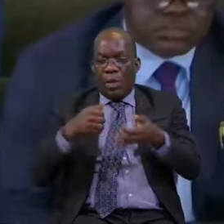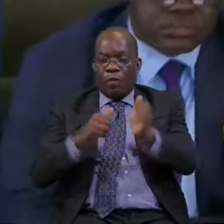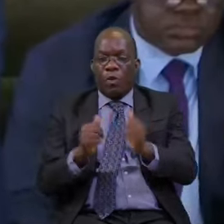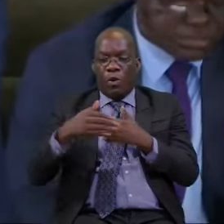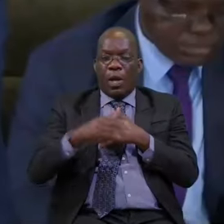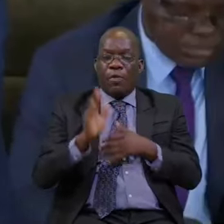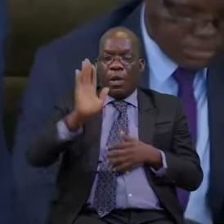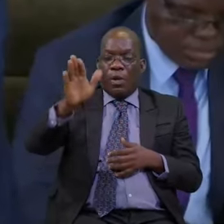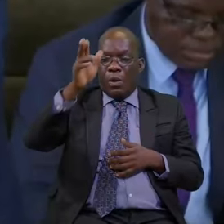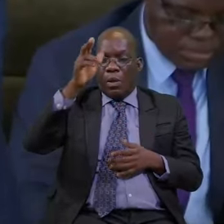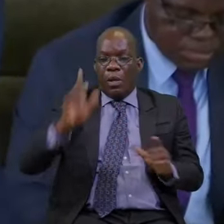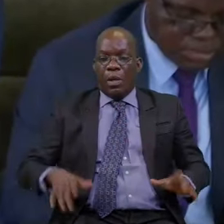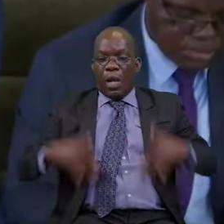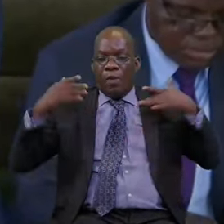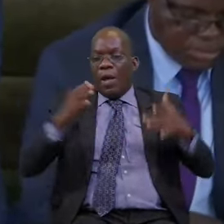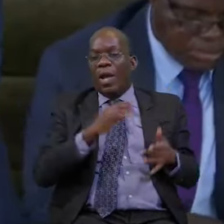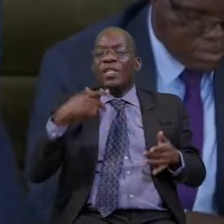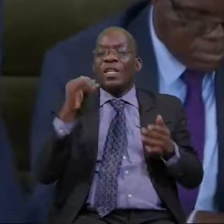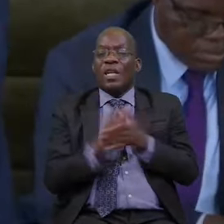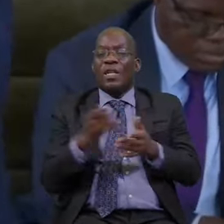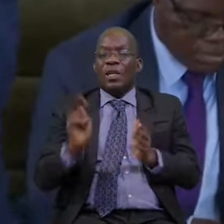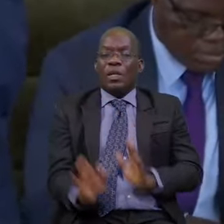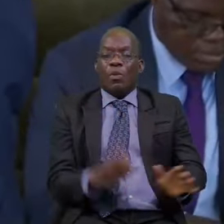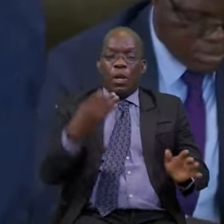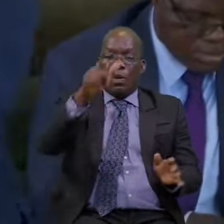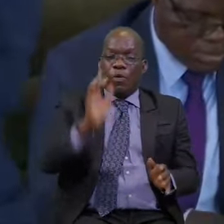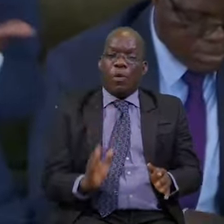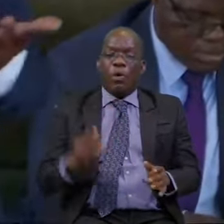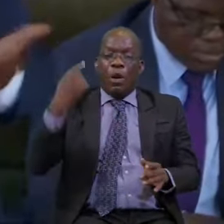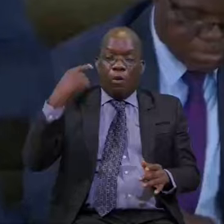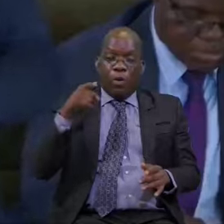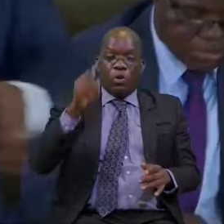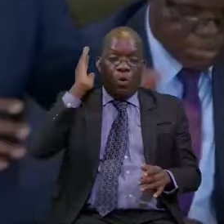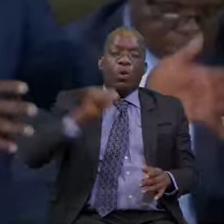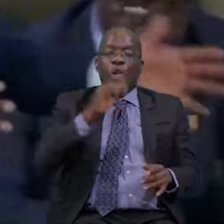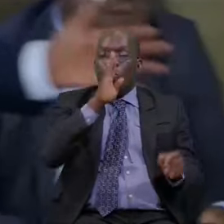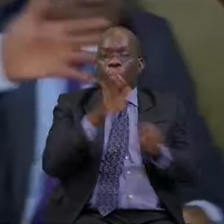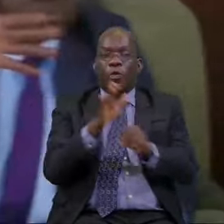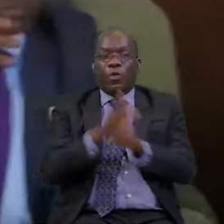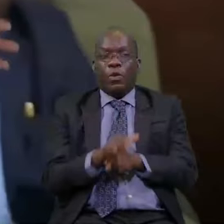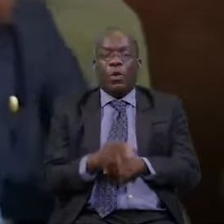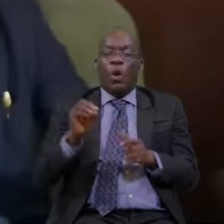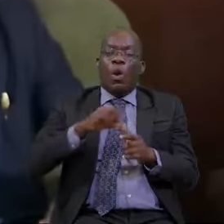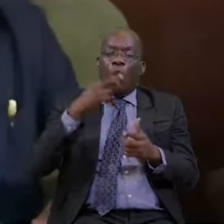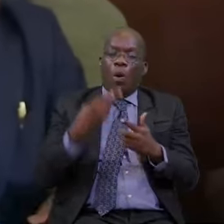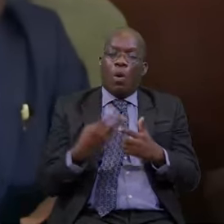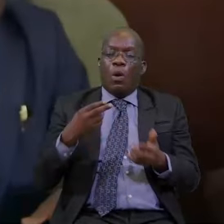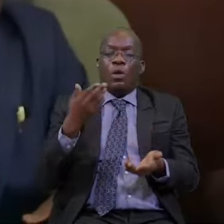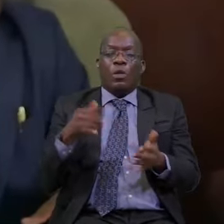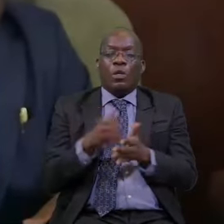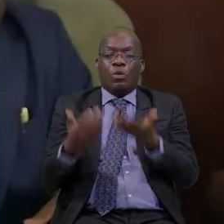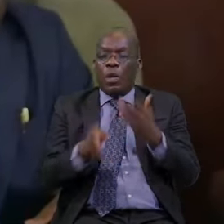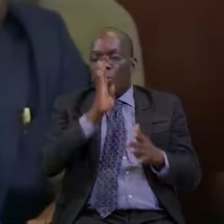vie et que le plan de Dieu pour toi ne va jamais s'accomplir. Ou bien, c'est peut-être